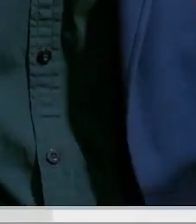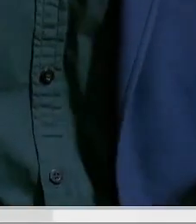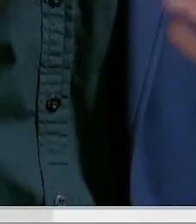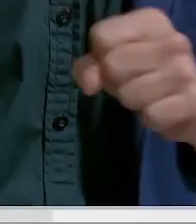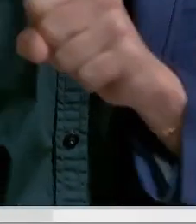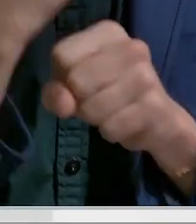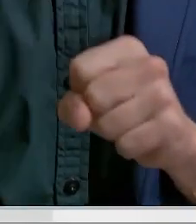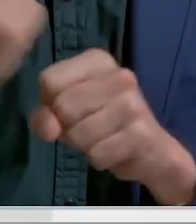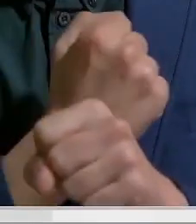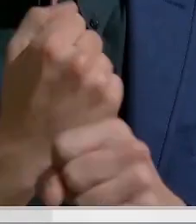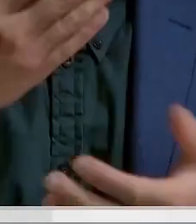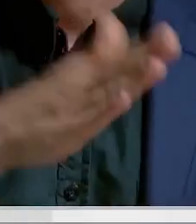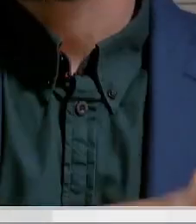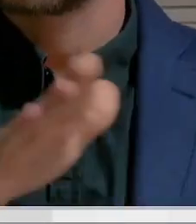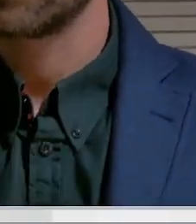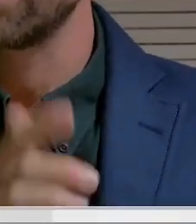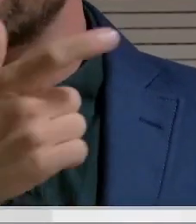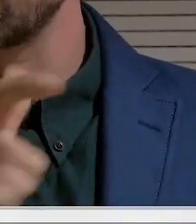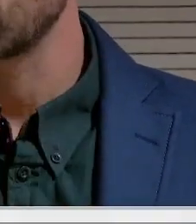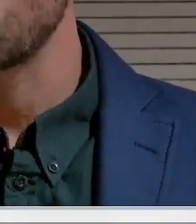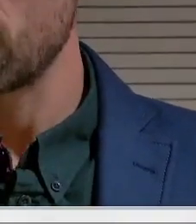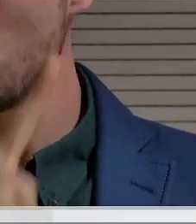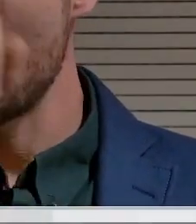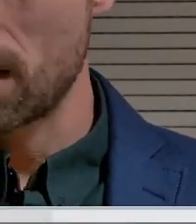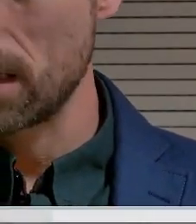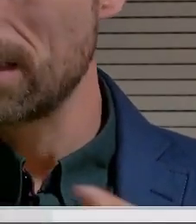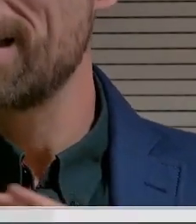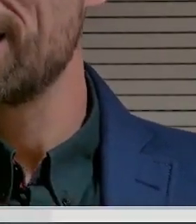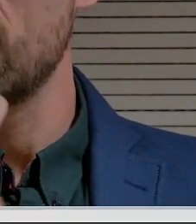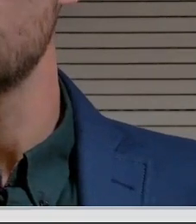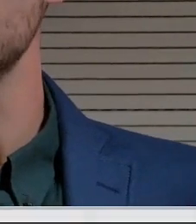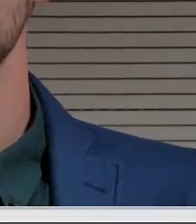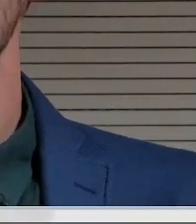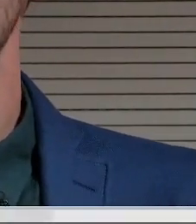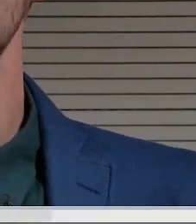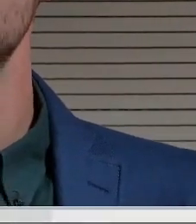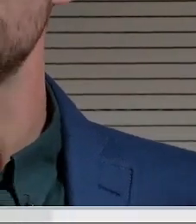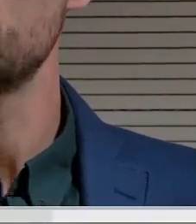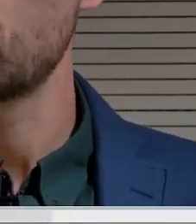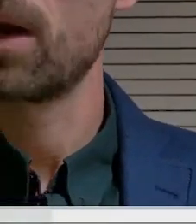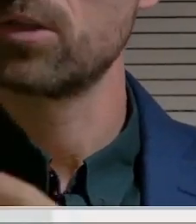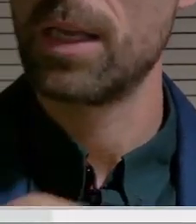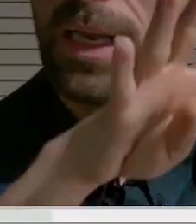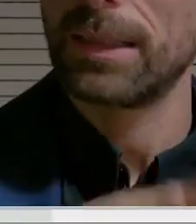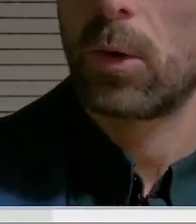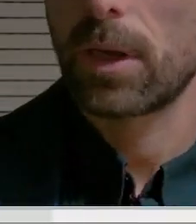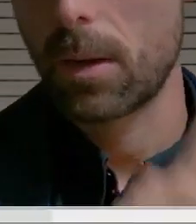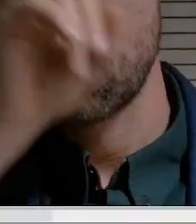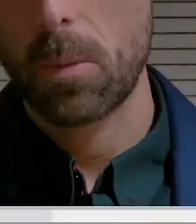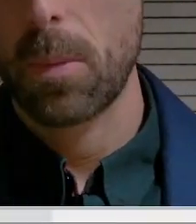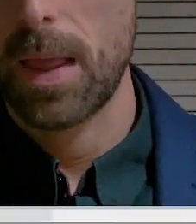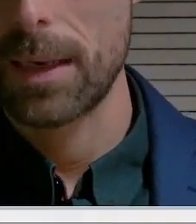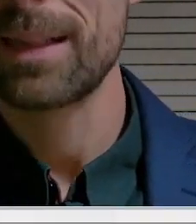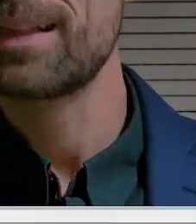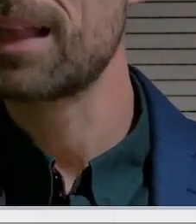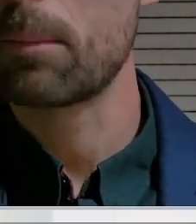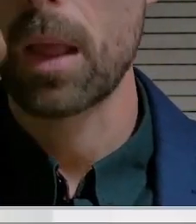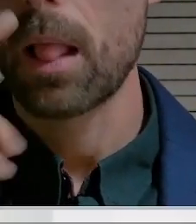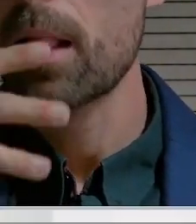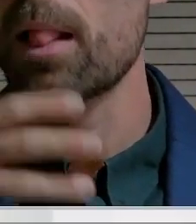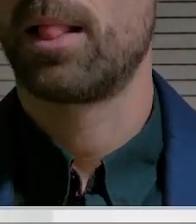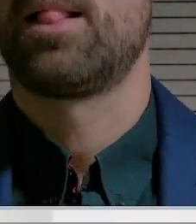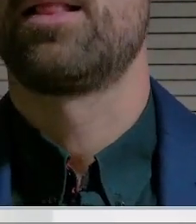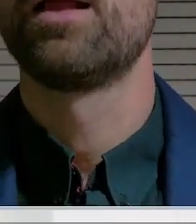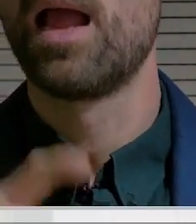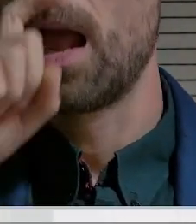l'ocupació intermensual amb Madrid. S'han creat 2,5 vegades més ocupació que a Catalunya que a Madrid. Però també és cert que a nivell